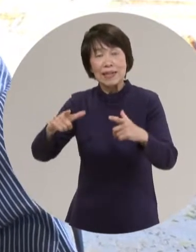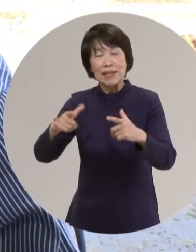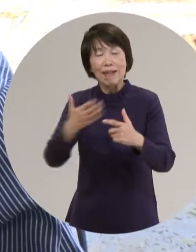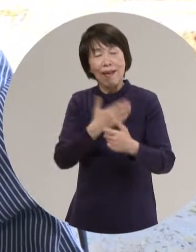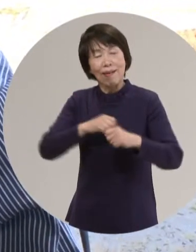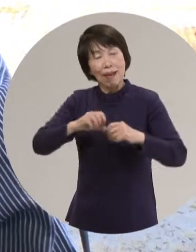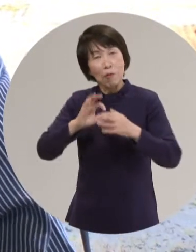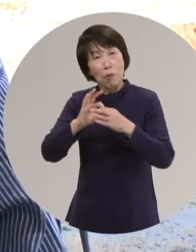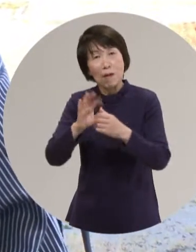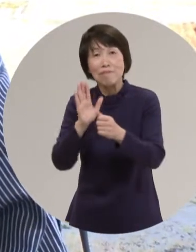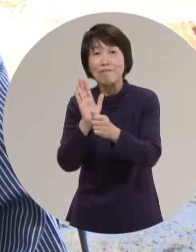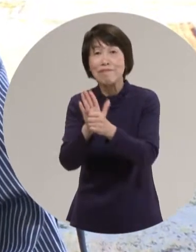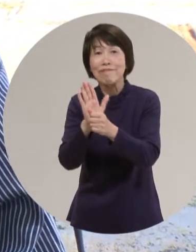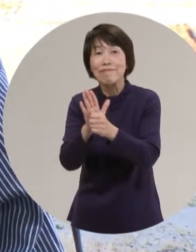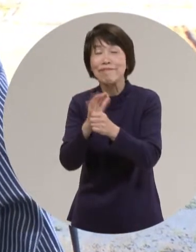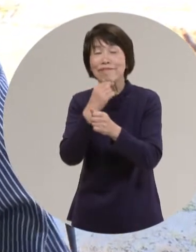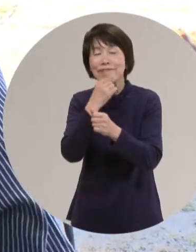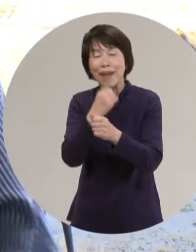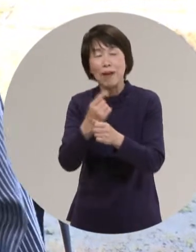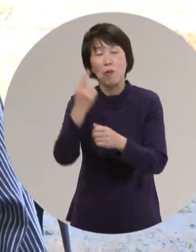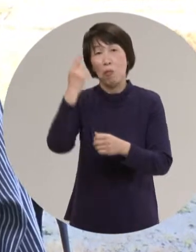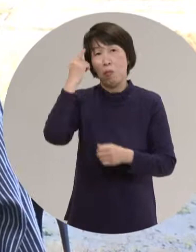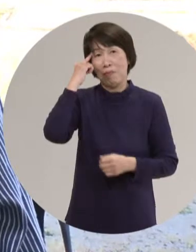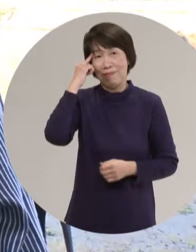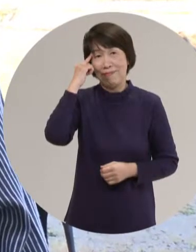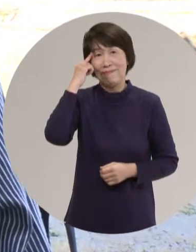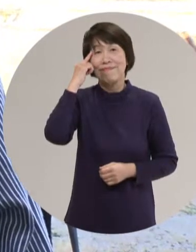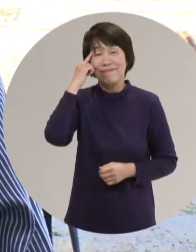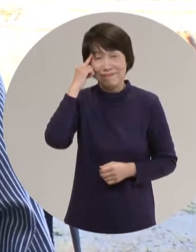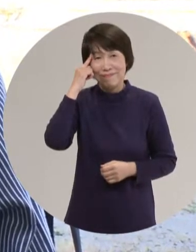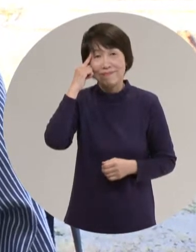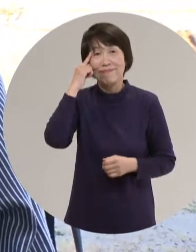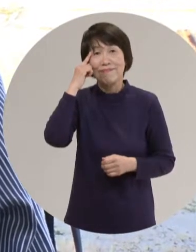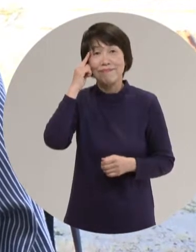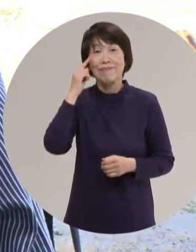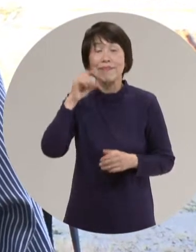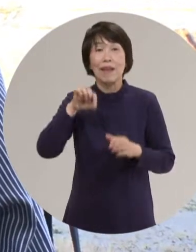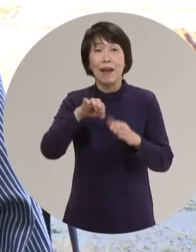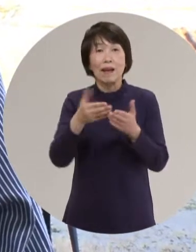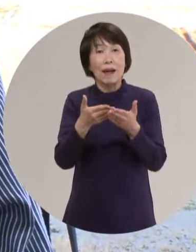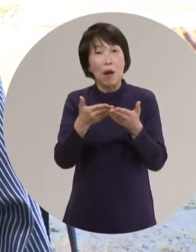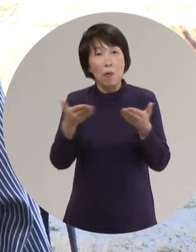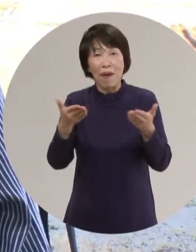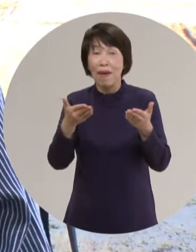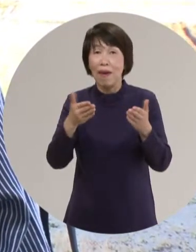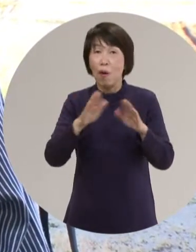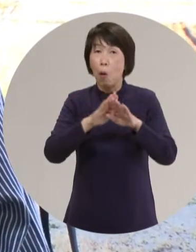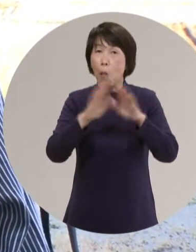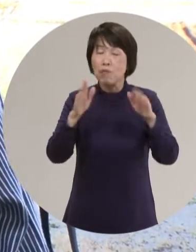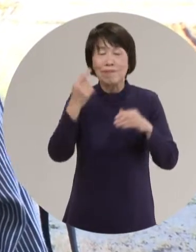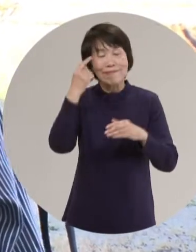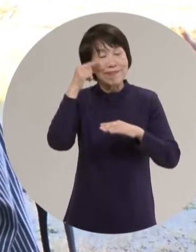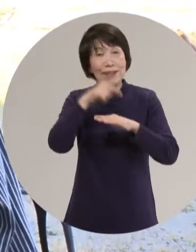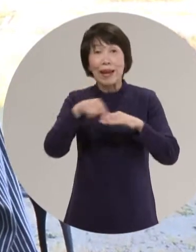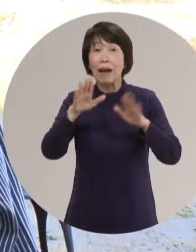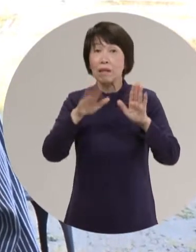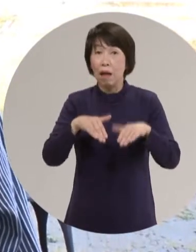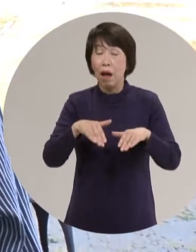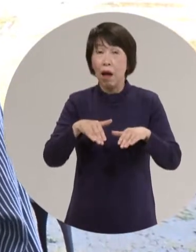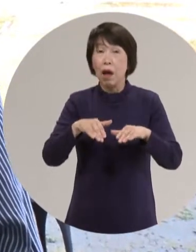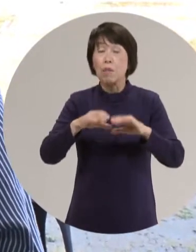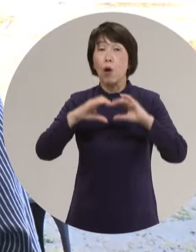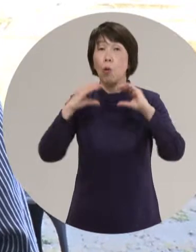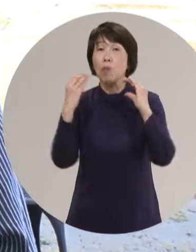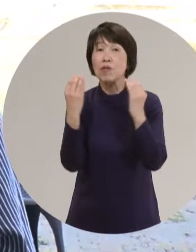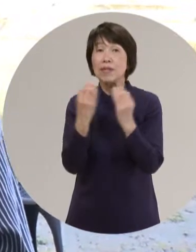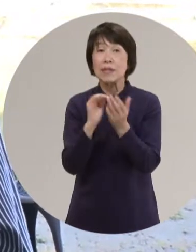健康なうちから日常的に関わりができたらなと思って、今コミュニティナースっていうのが全国